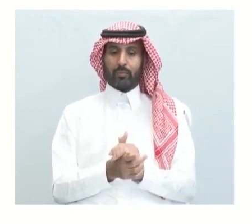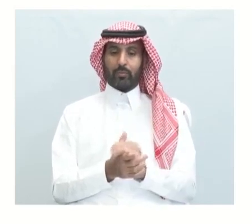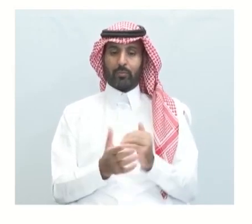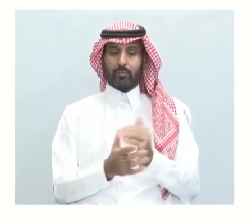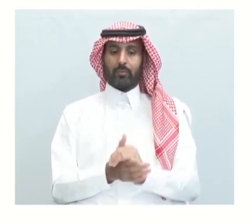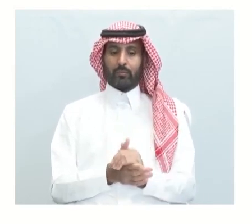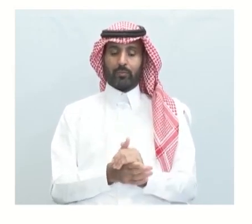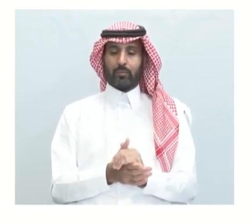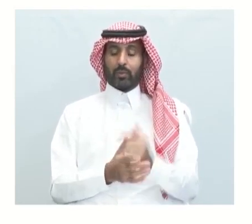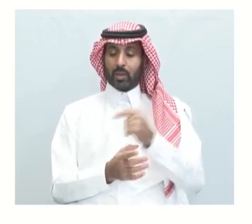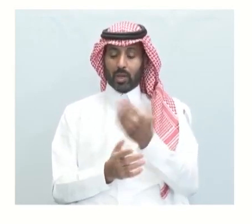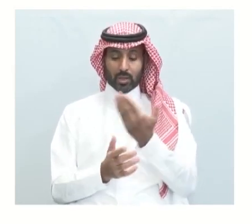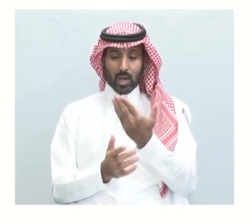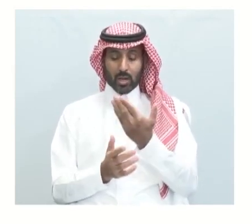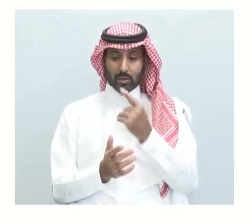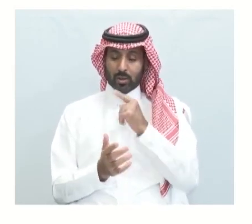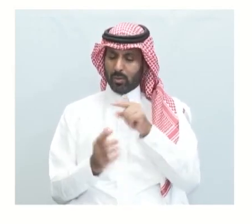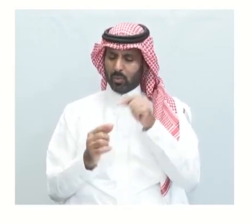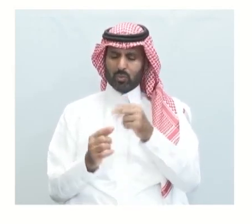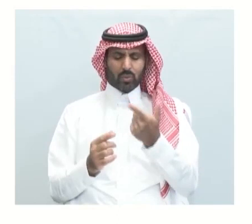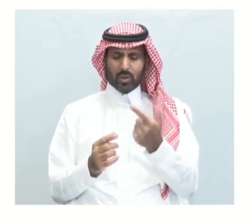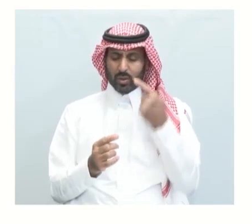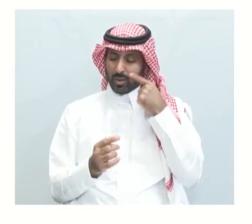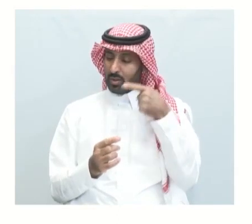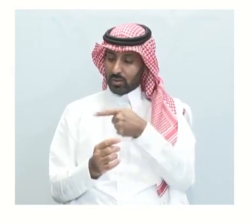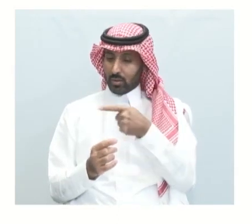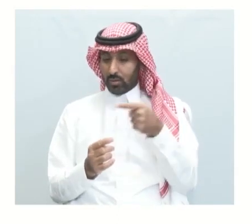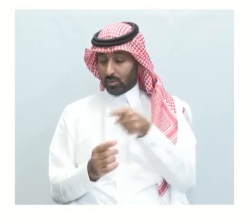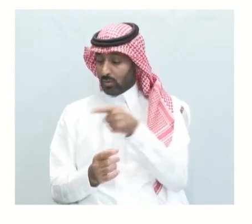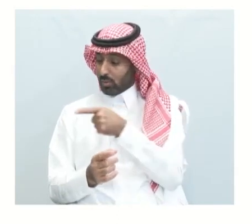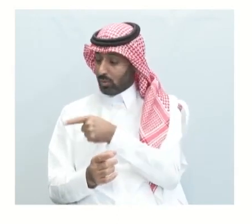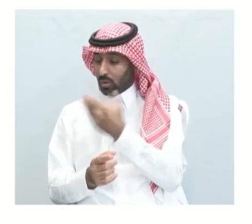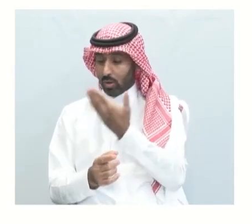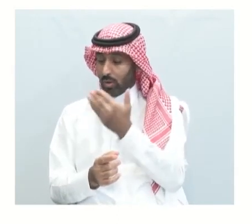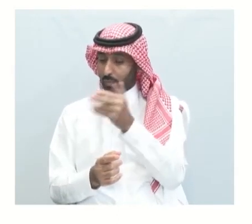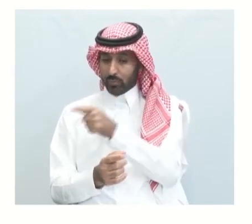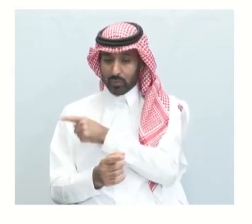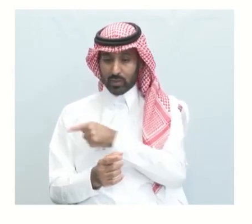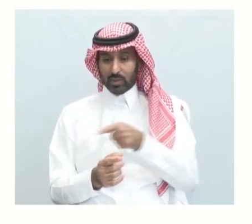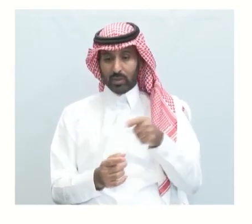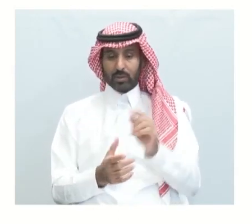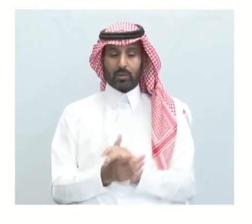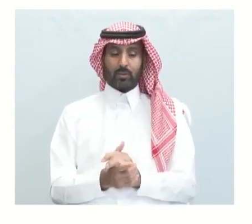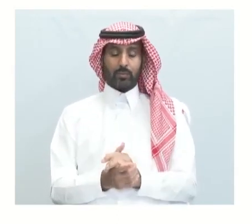التاليه لقراءه محتوى عقده محدده عليك المرور على كل العقد السابقه